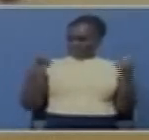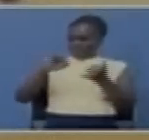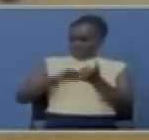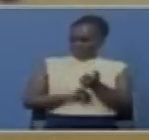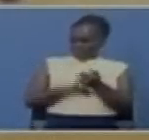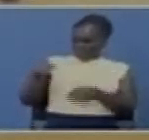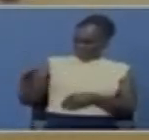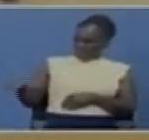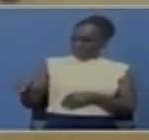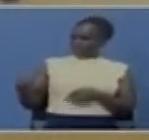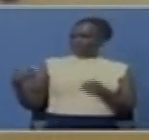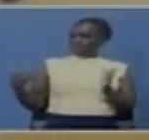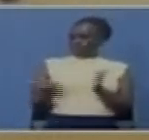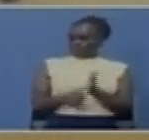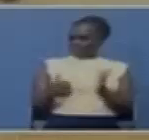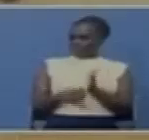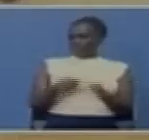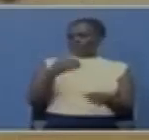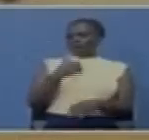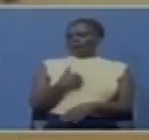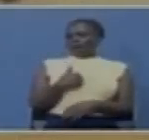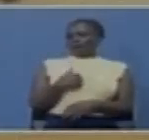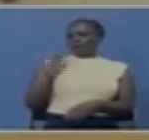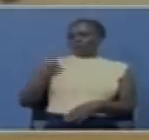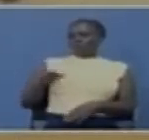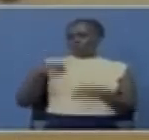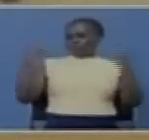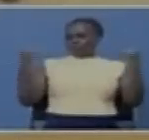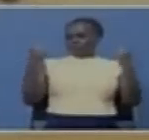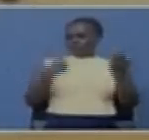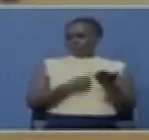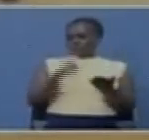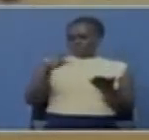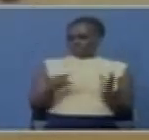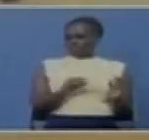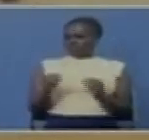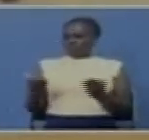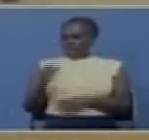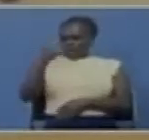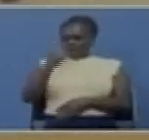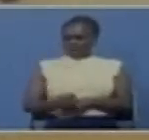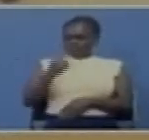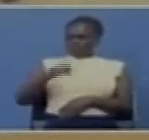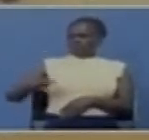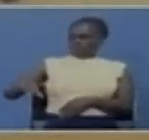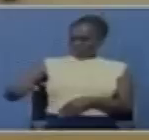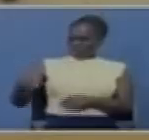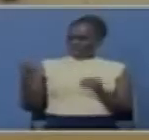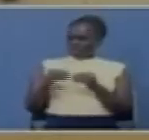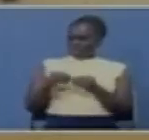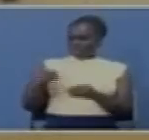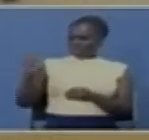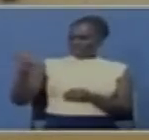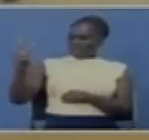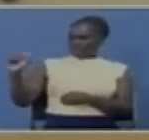mapema wakajipata kwenye mtego huo. Kwenye makala ya Mwanamke Ngangari wiki hii, tunaelekea katika kaunti ya Kajiado ambako tunakutana na